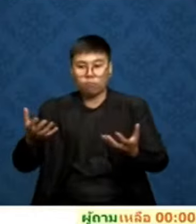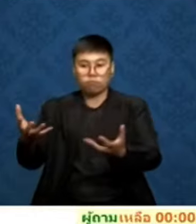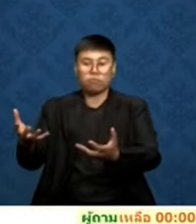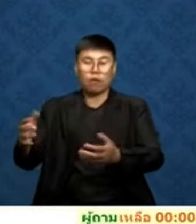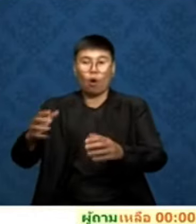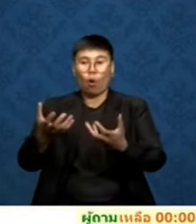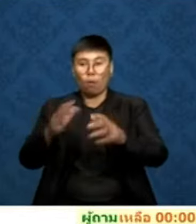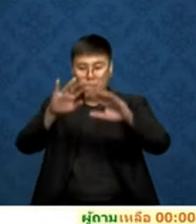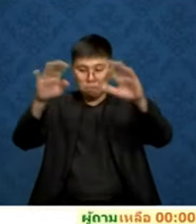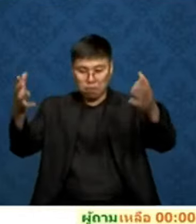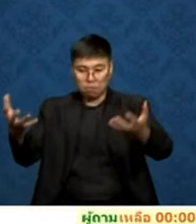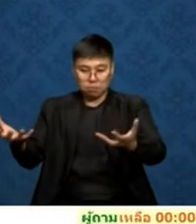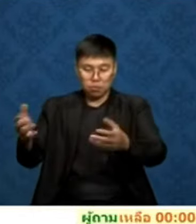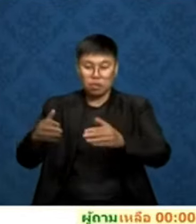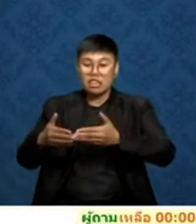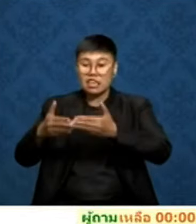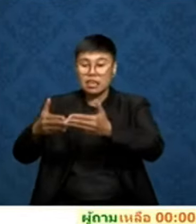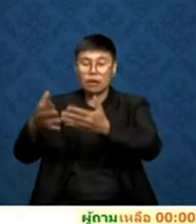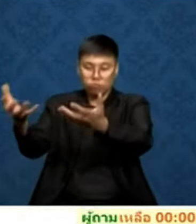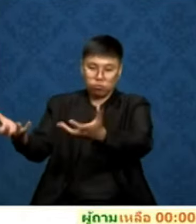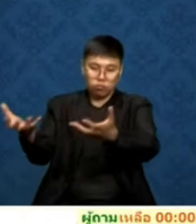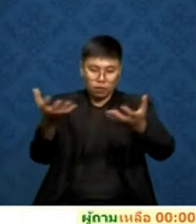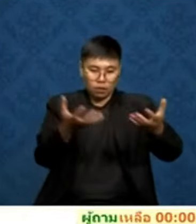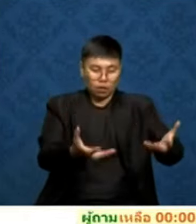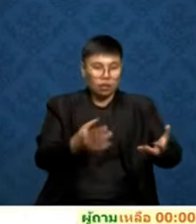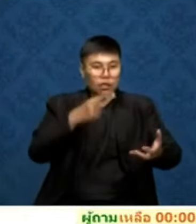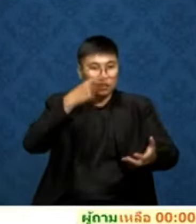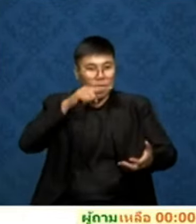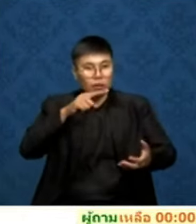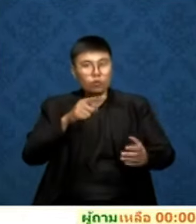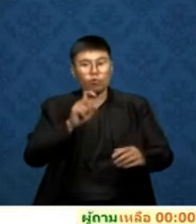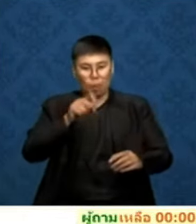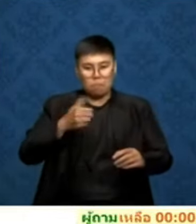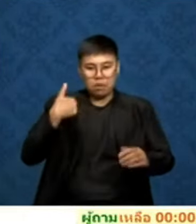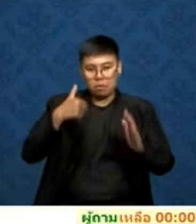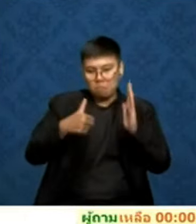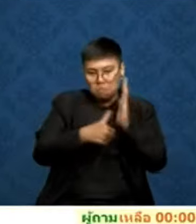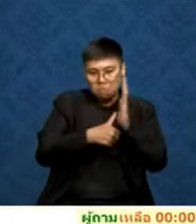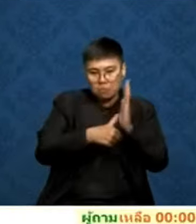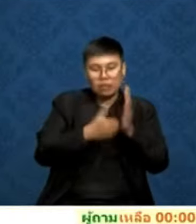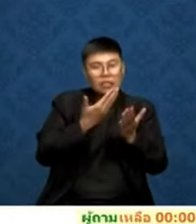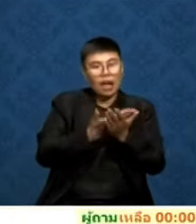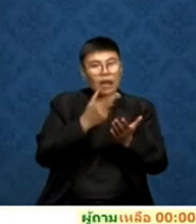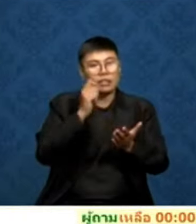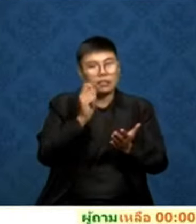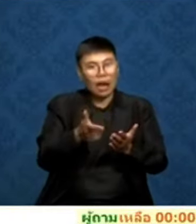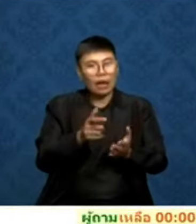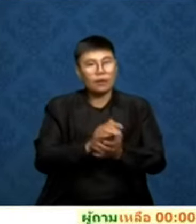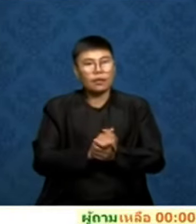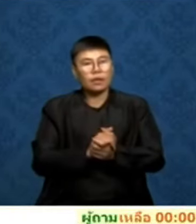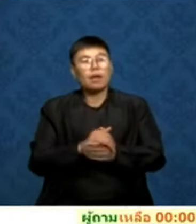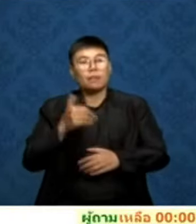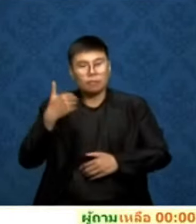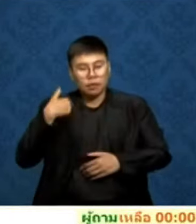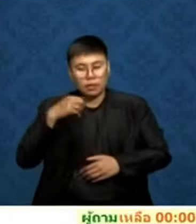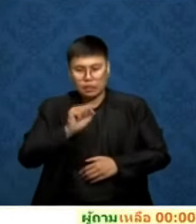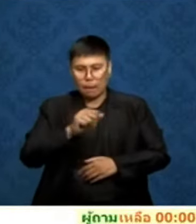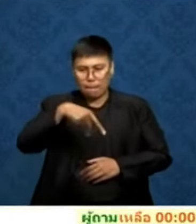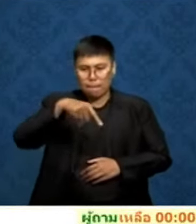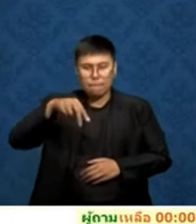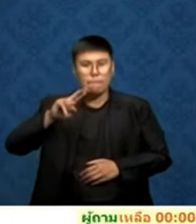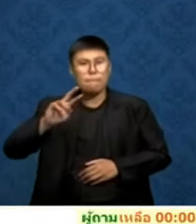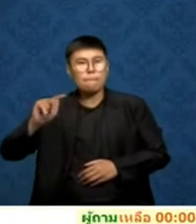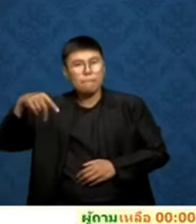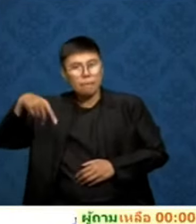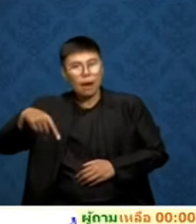จะเก็บให้ได้นะครับผ่านทั้งสรรพากรและศุลกากรนะครับขาเข้าขาออกแล้วก็ศุลกากรสรรพากรก็คือภาษีมูลค่าเพิ่ม